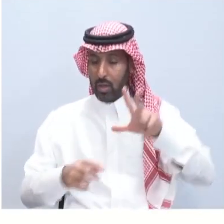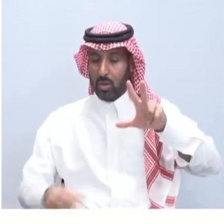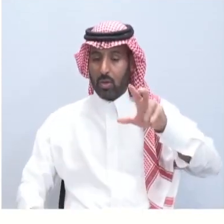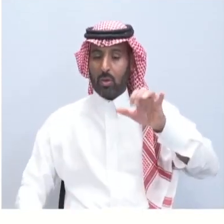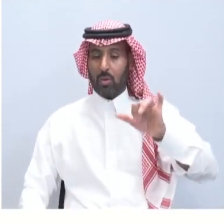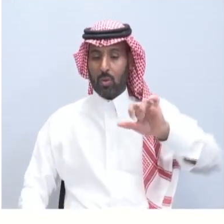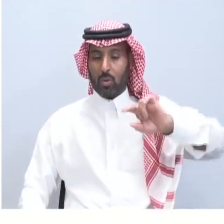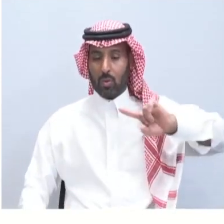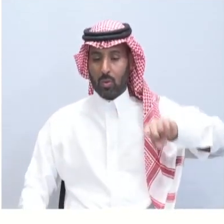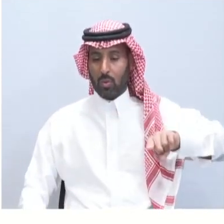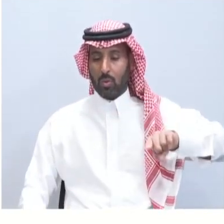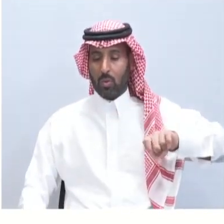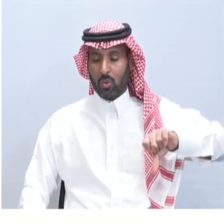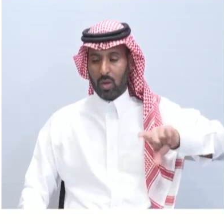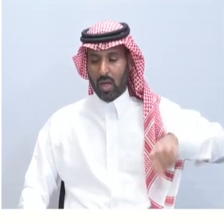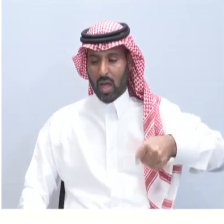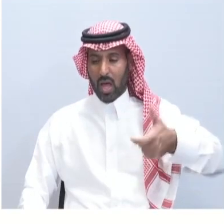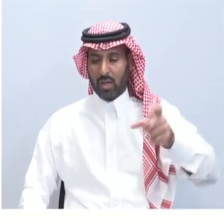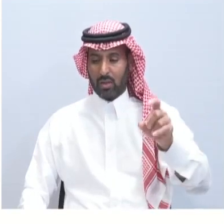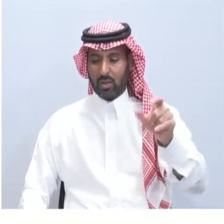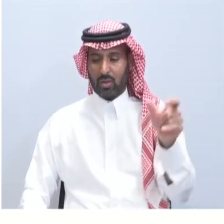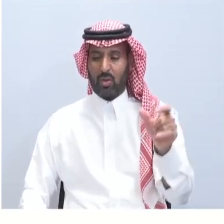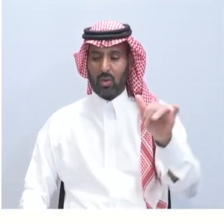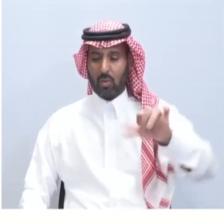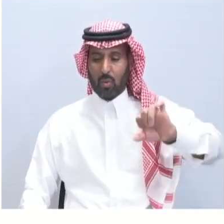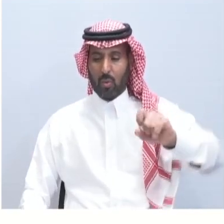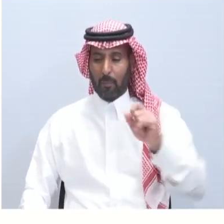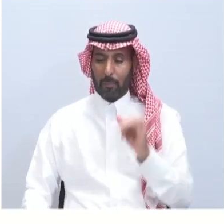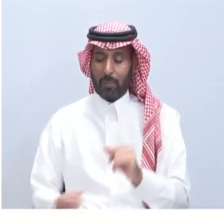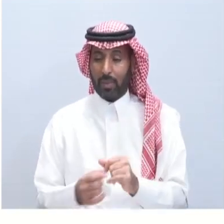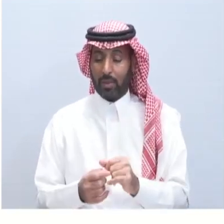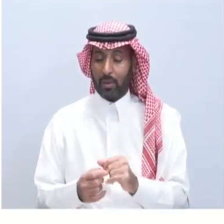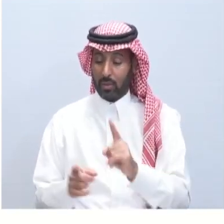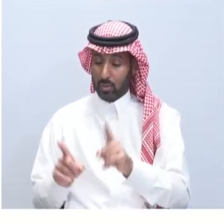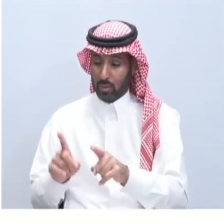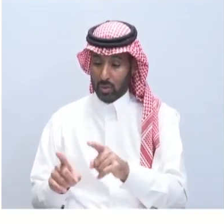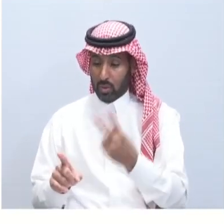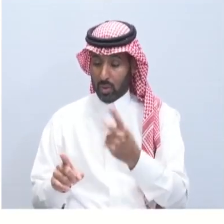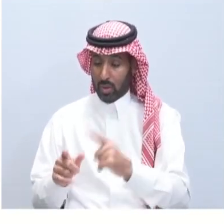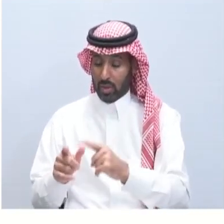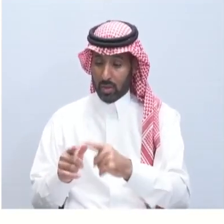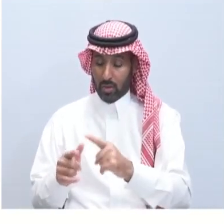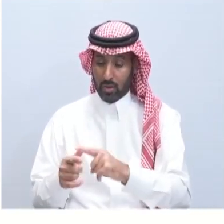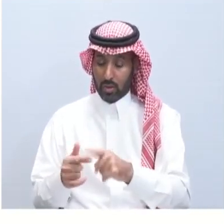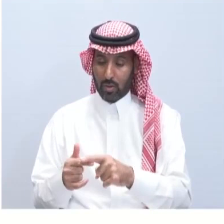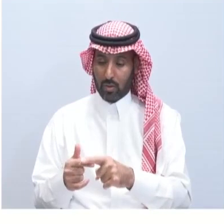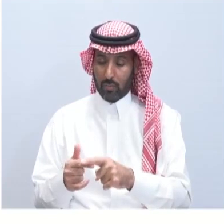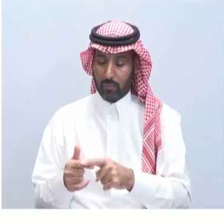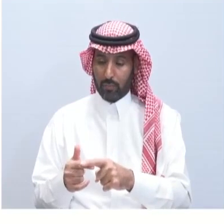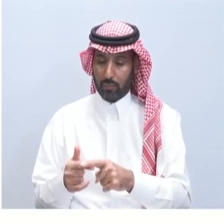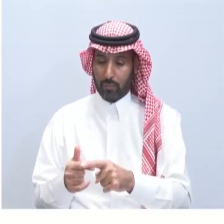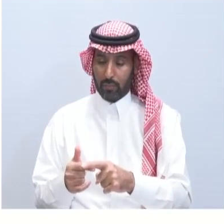اليورانيوم ولليان اعزائي الطلبه نظير بدائي هما اليورانيوم 238